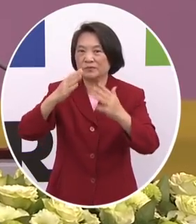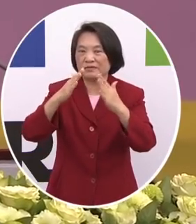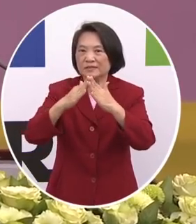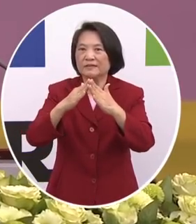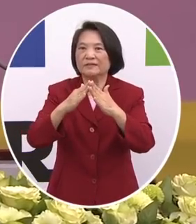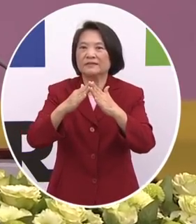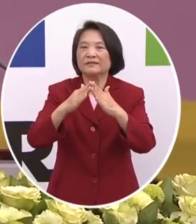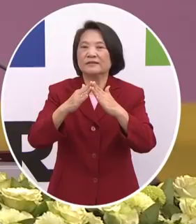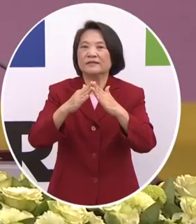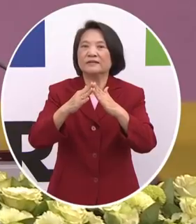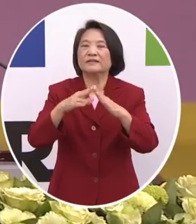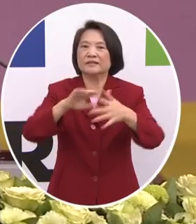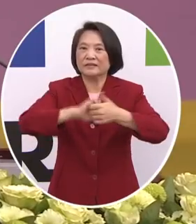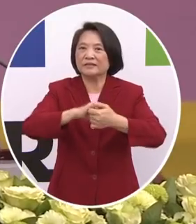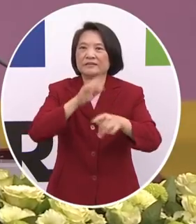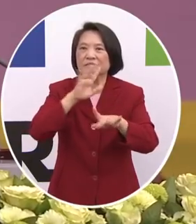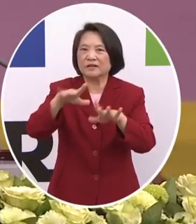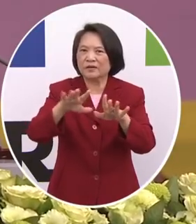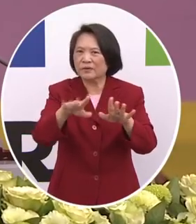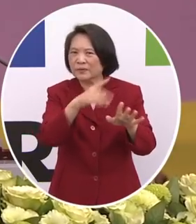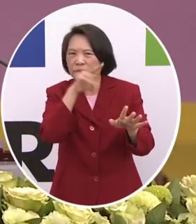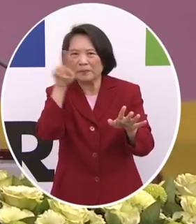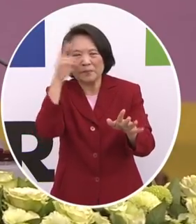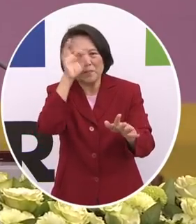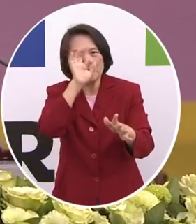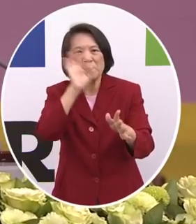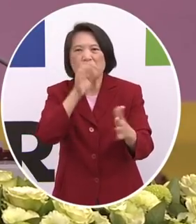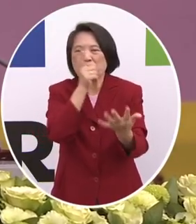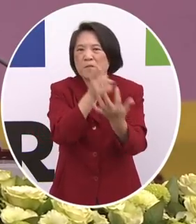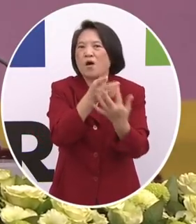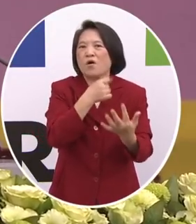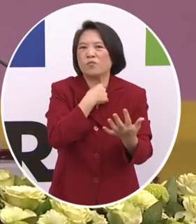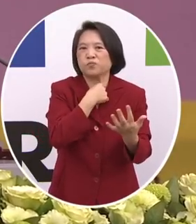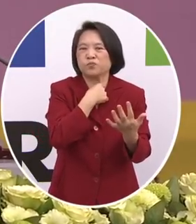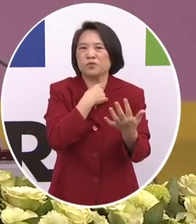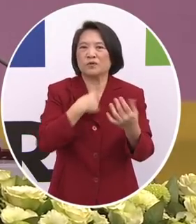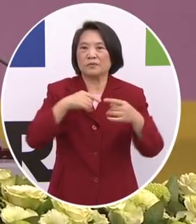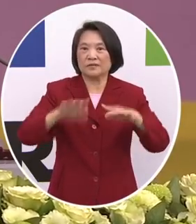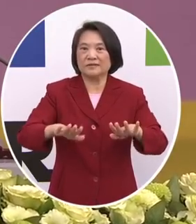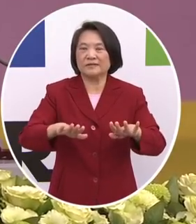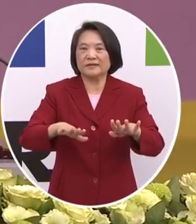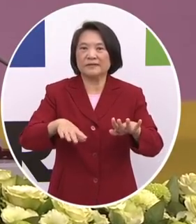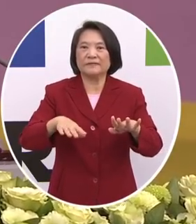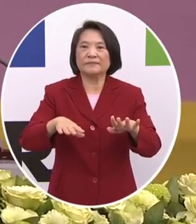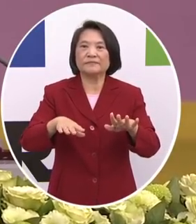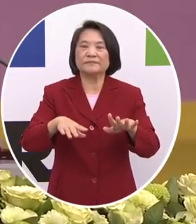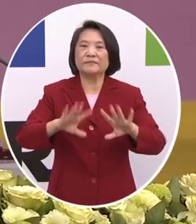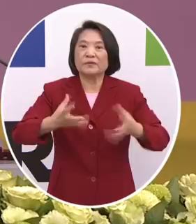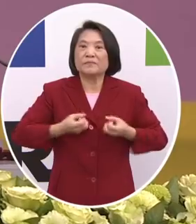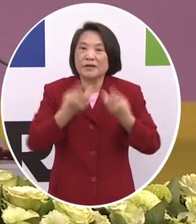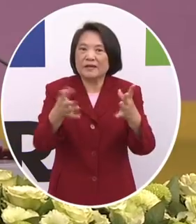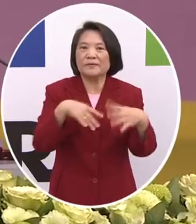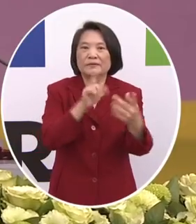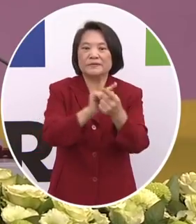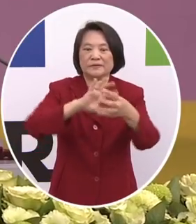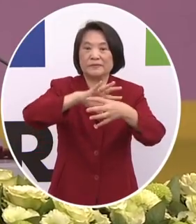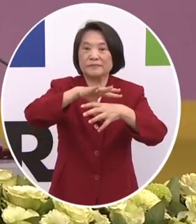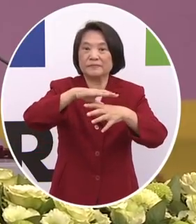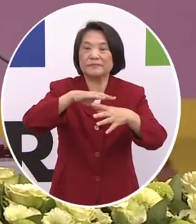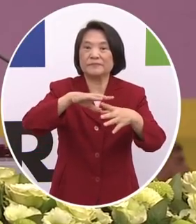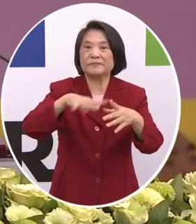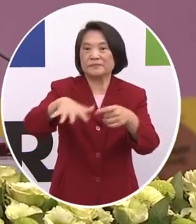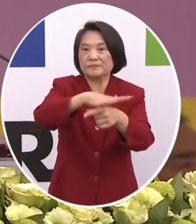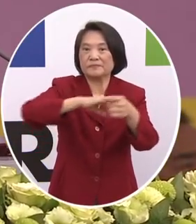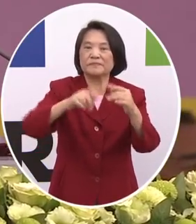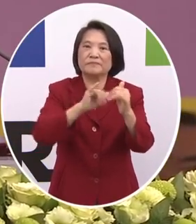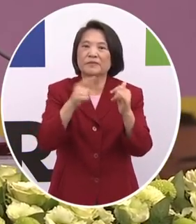跟出路。今天我就要借用这个机会，向全国的人民完整的